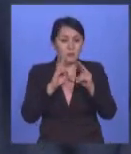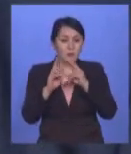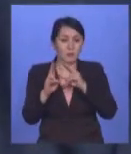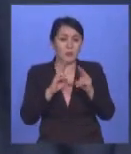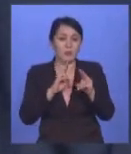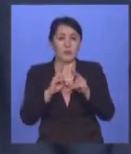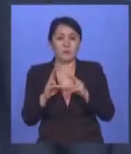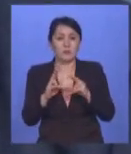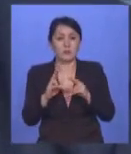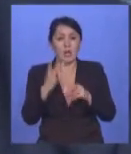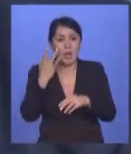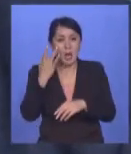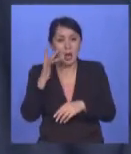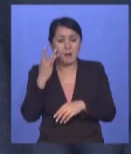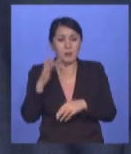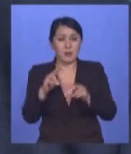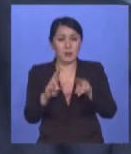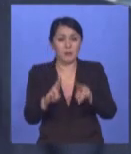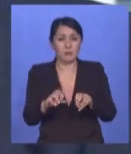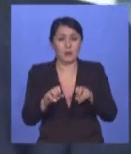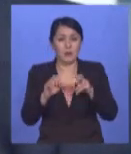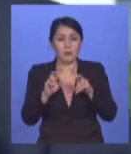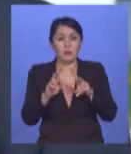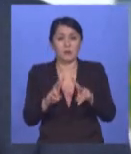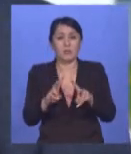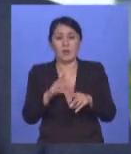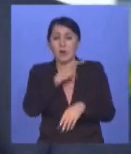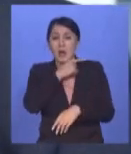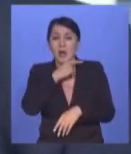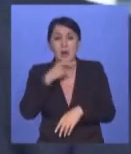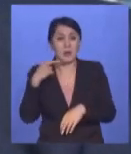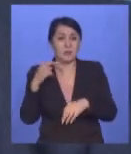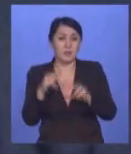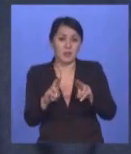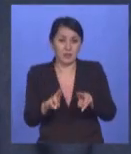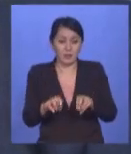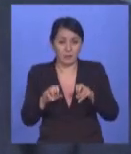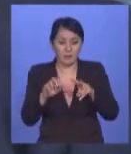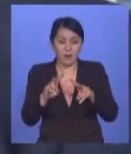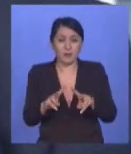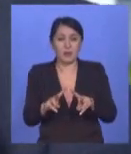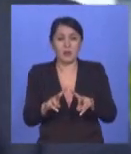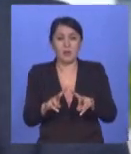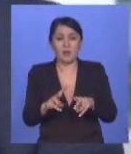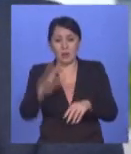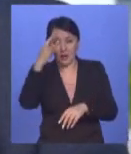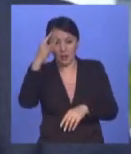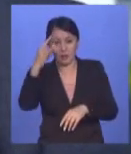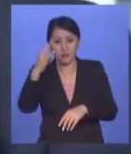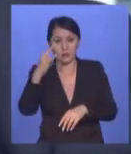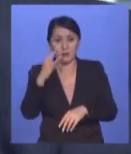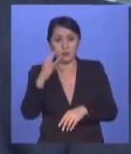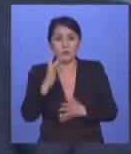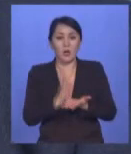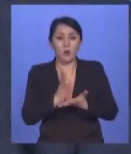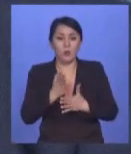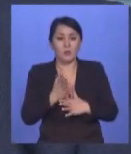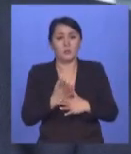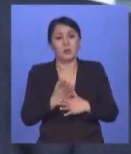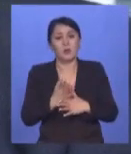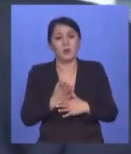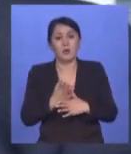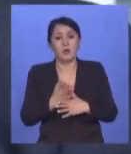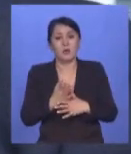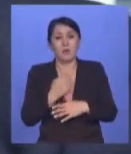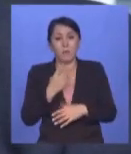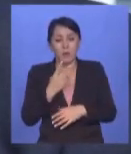мынау Америкадан келген маман, сосын кейін мынау Россиядан келген мамандар, сонымен қатар біздің Қазақстанда келген мамандар